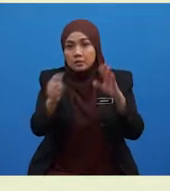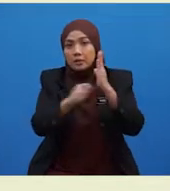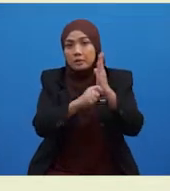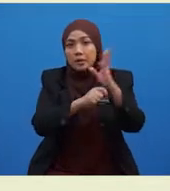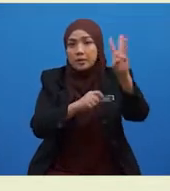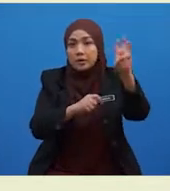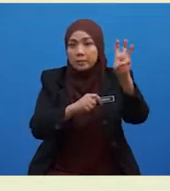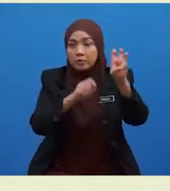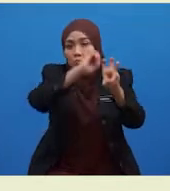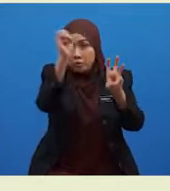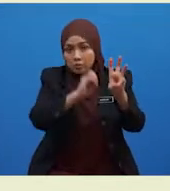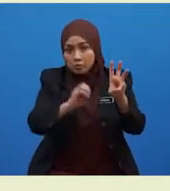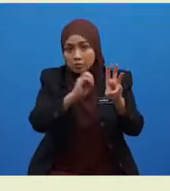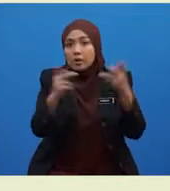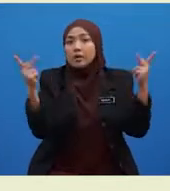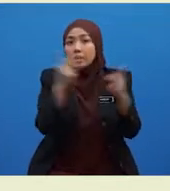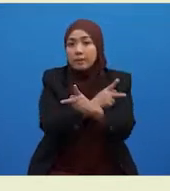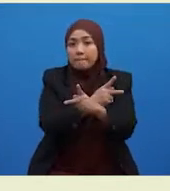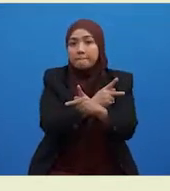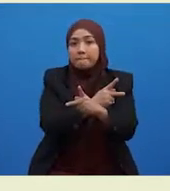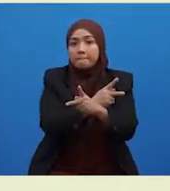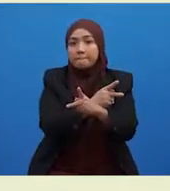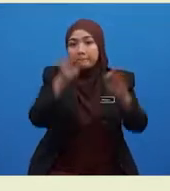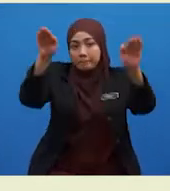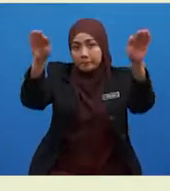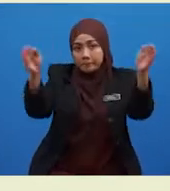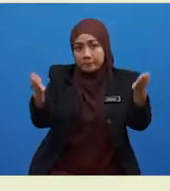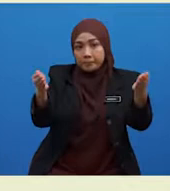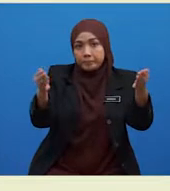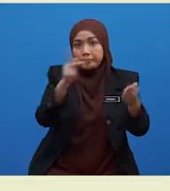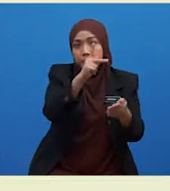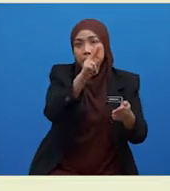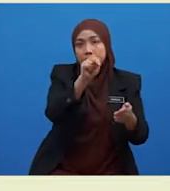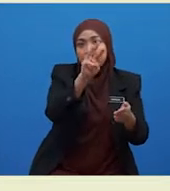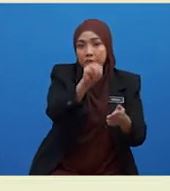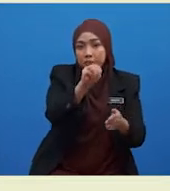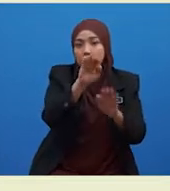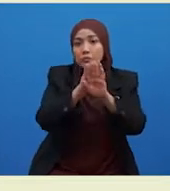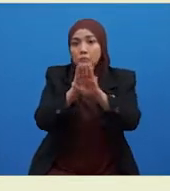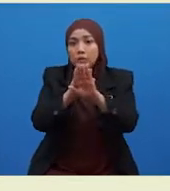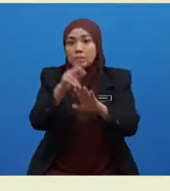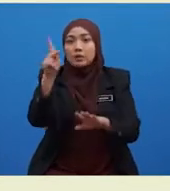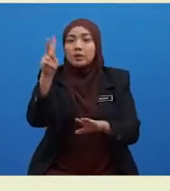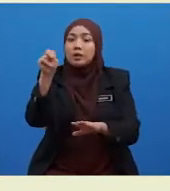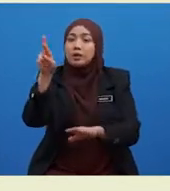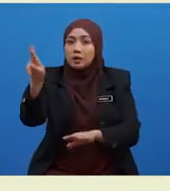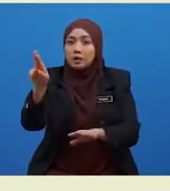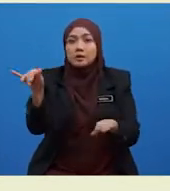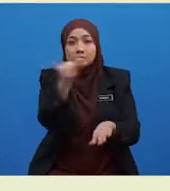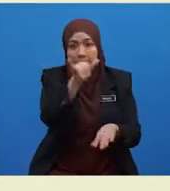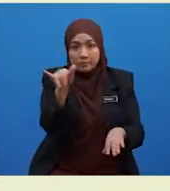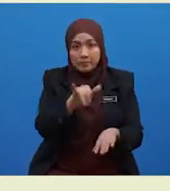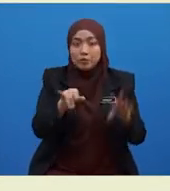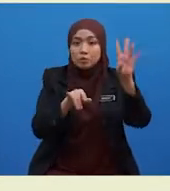dengan 60% didarabkan dalam kurungan kadar nadi maksimum tolak kadar nadi rehat sama